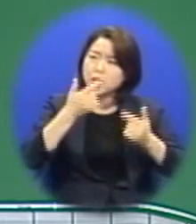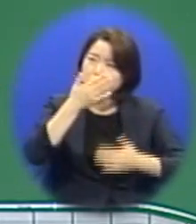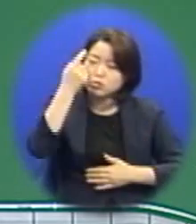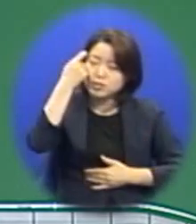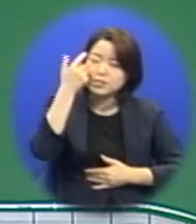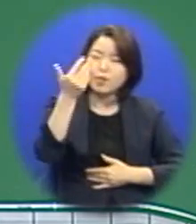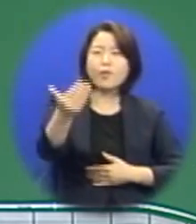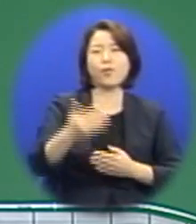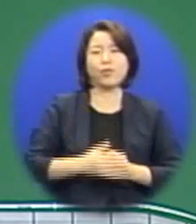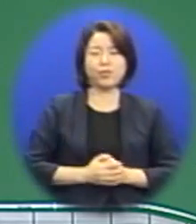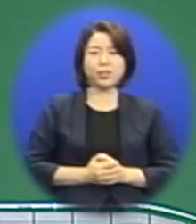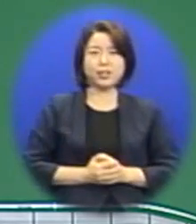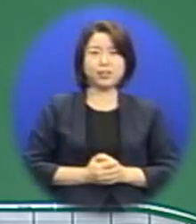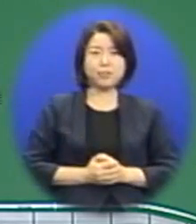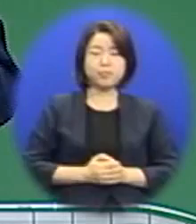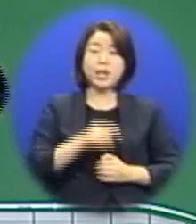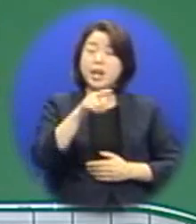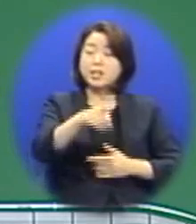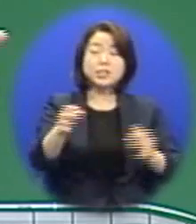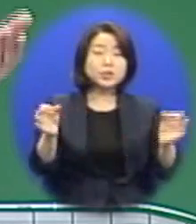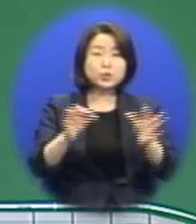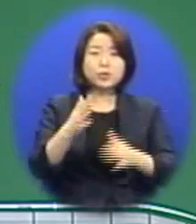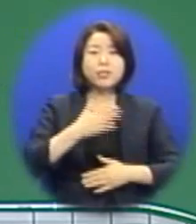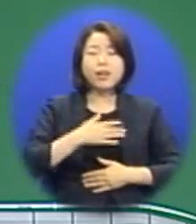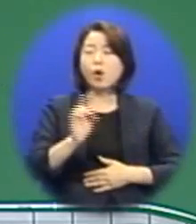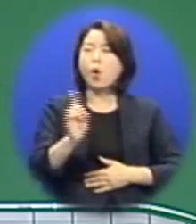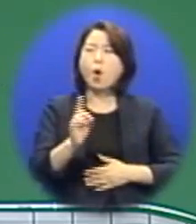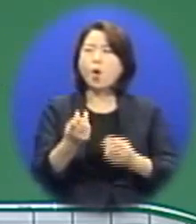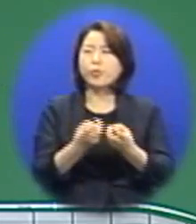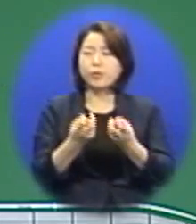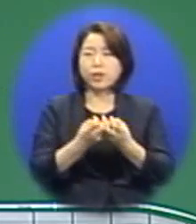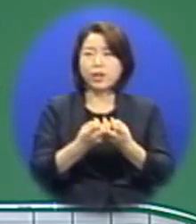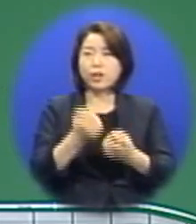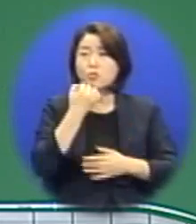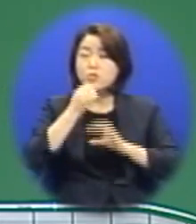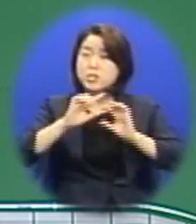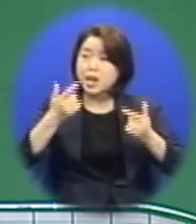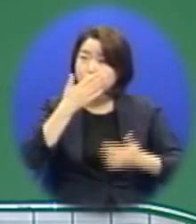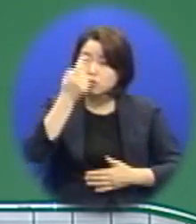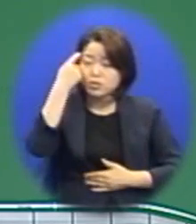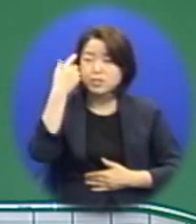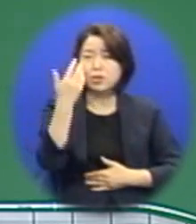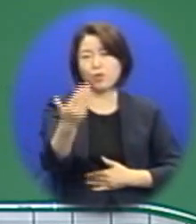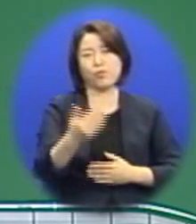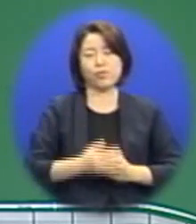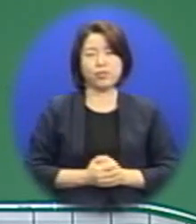있어요? 그 순간에 내가 어떻게 안 웃을 수 있어요?